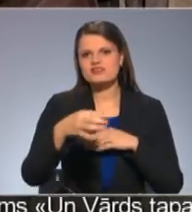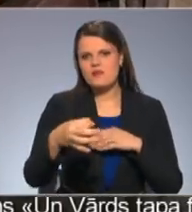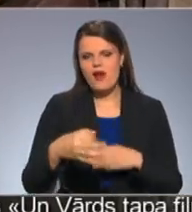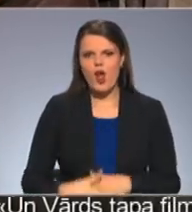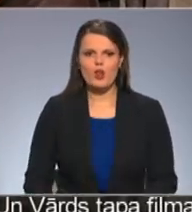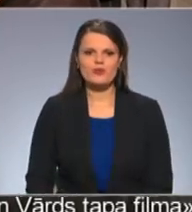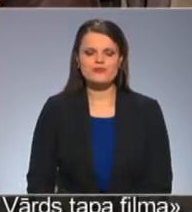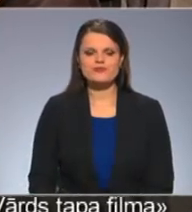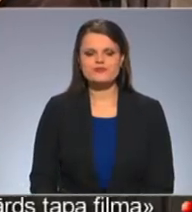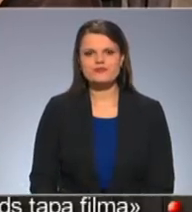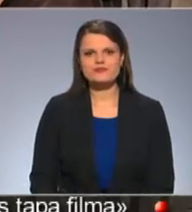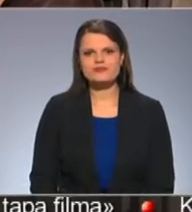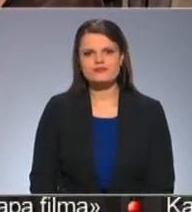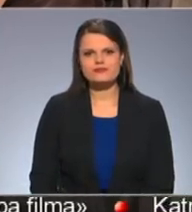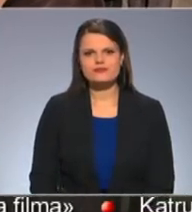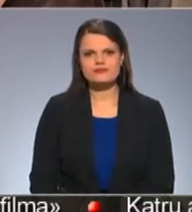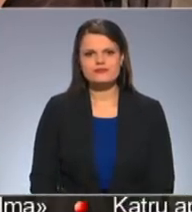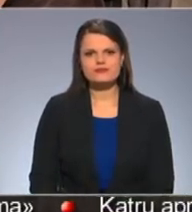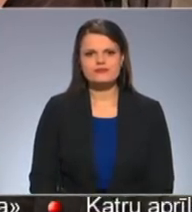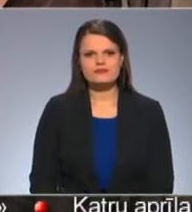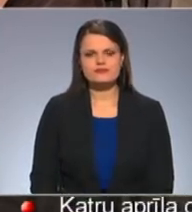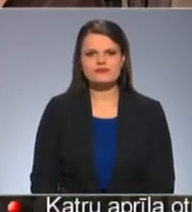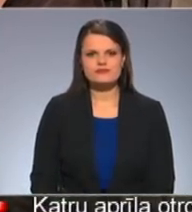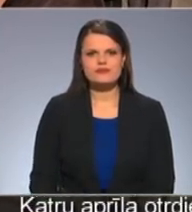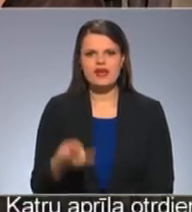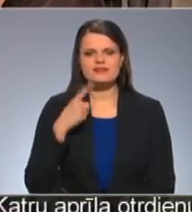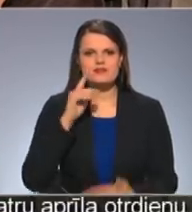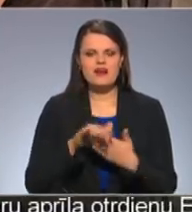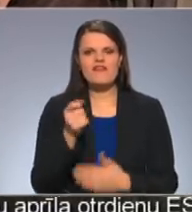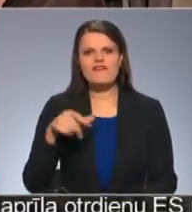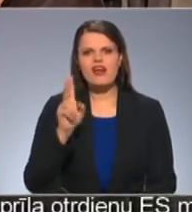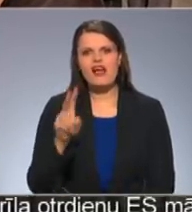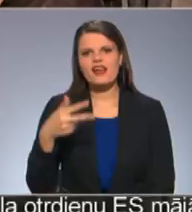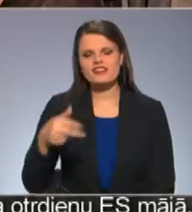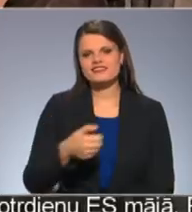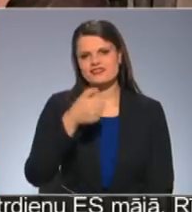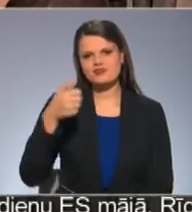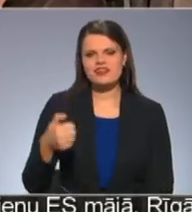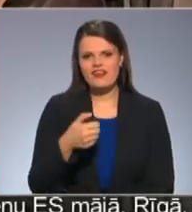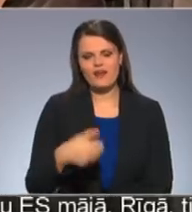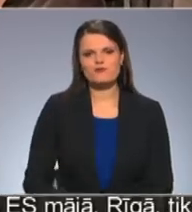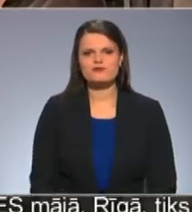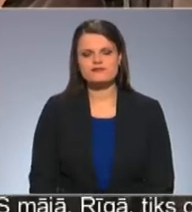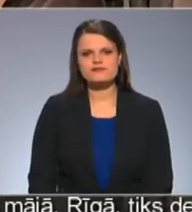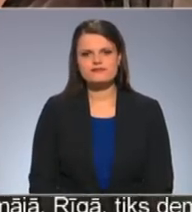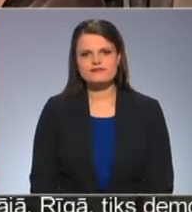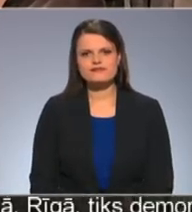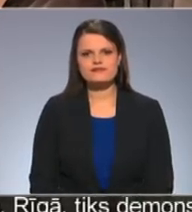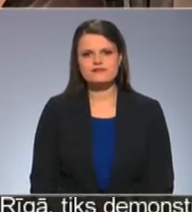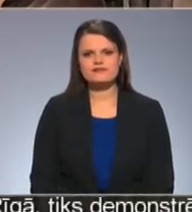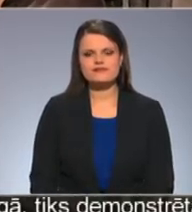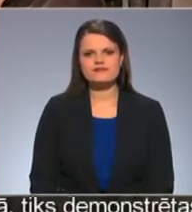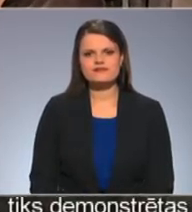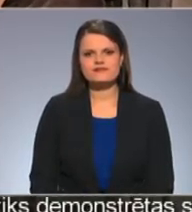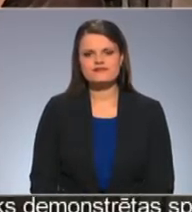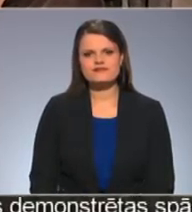znakomi bolši 30 liet. Fakt? Fakt. Vse eti